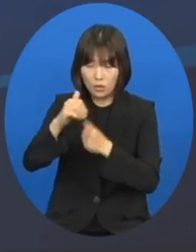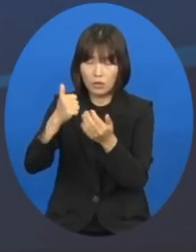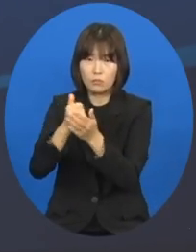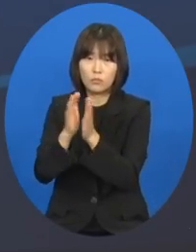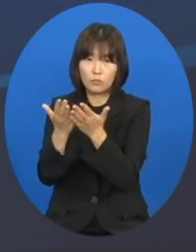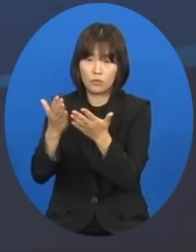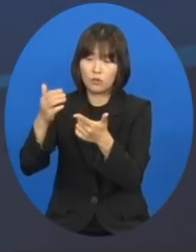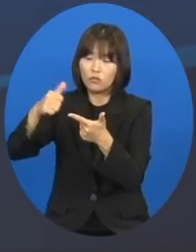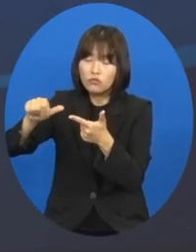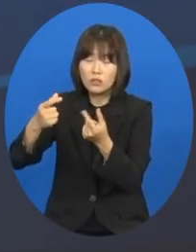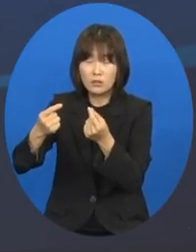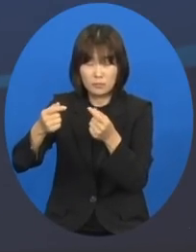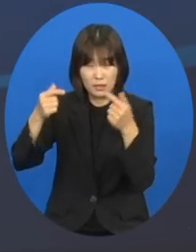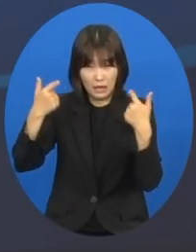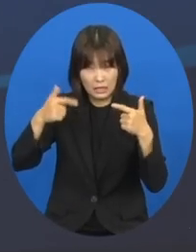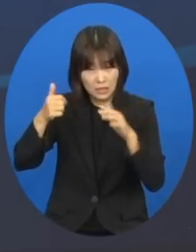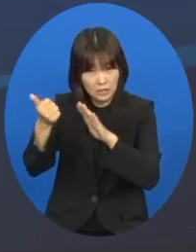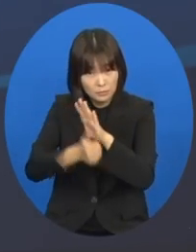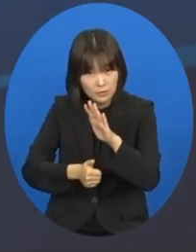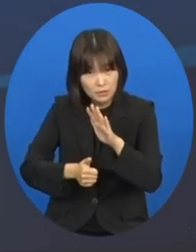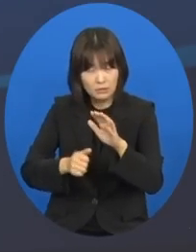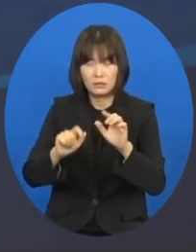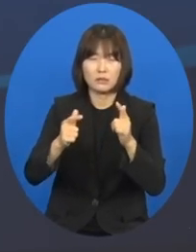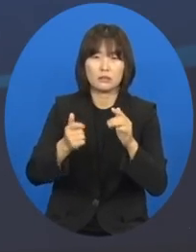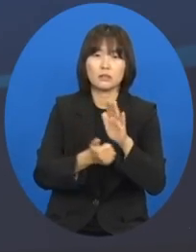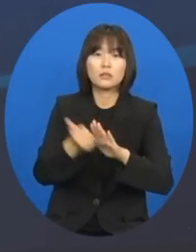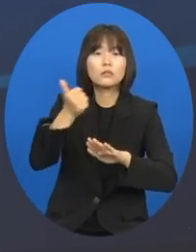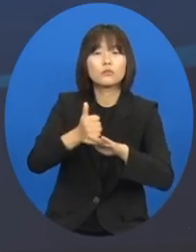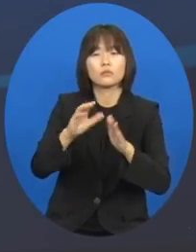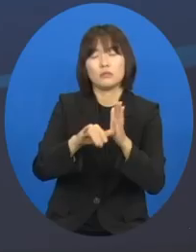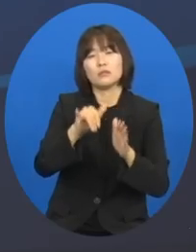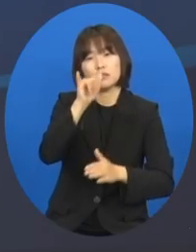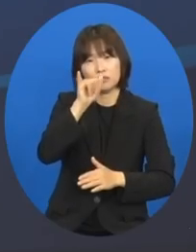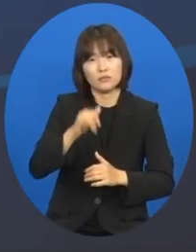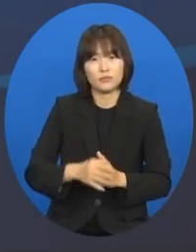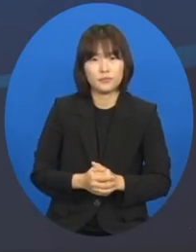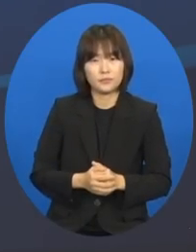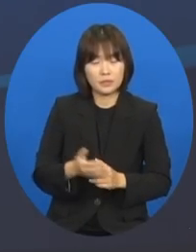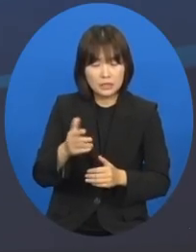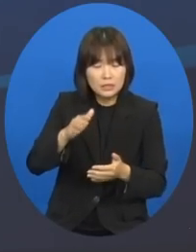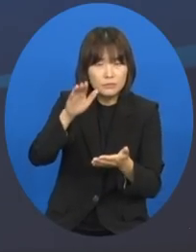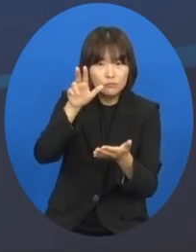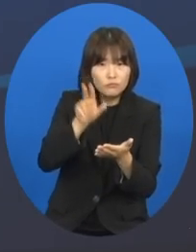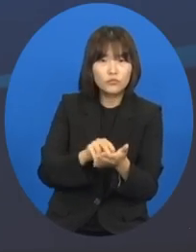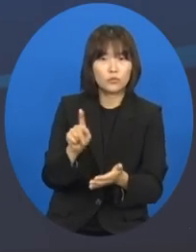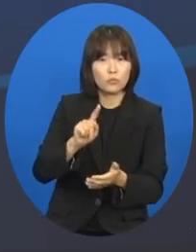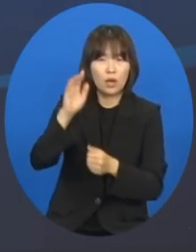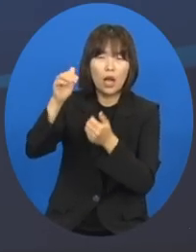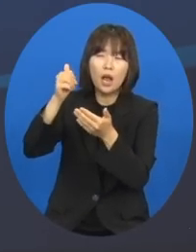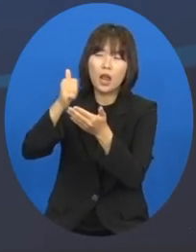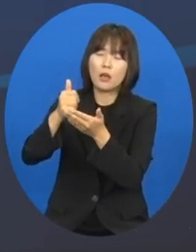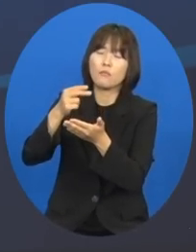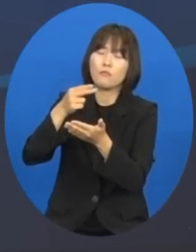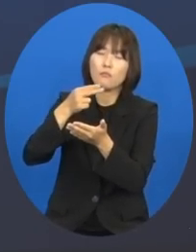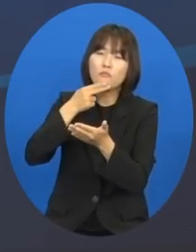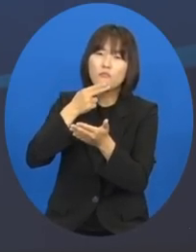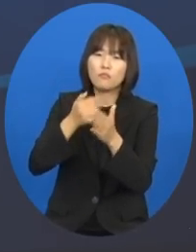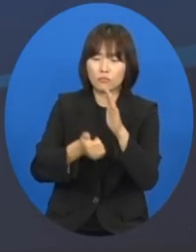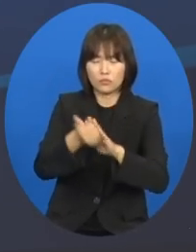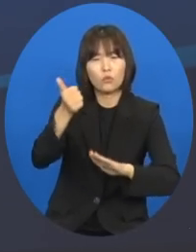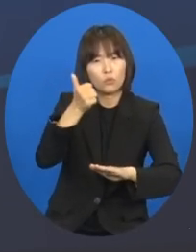아니요 성공하기도 합니다 그런데 문제는 하나님이 없이 하는 성공